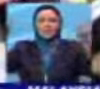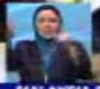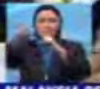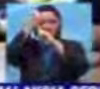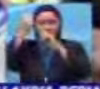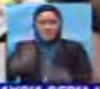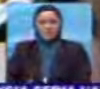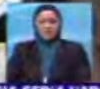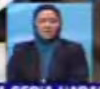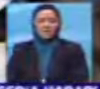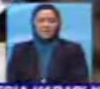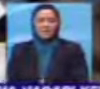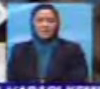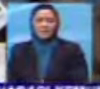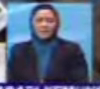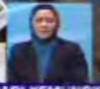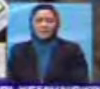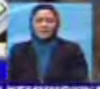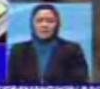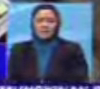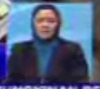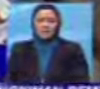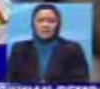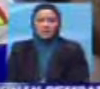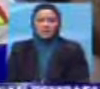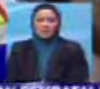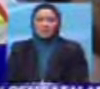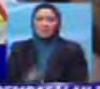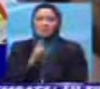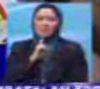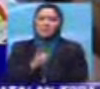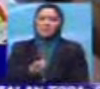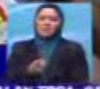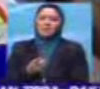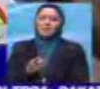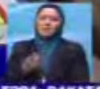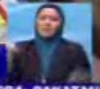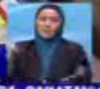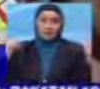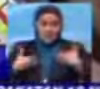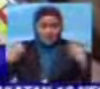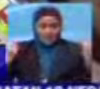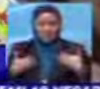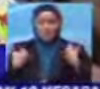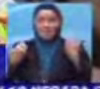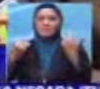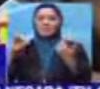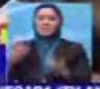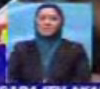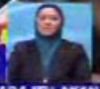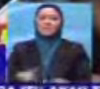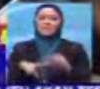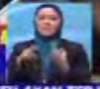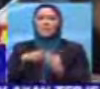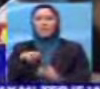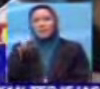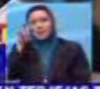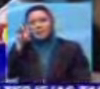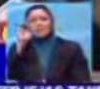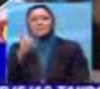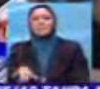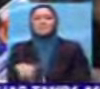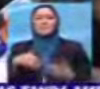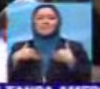Semakin ketak itu ada, gembira tu ada, teruja itu ada. Dan saya